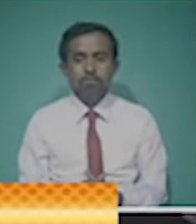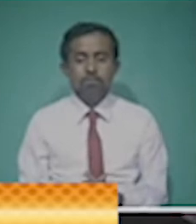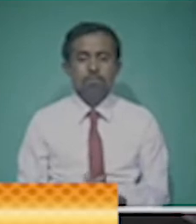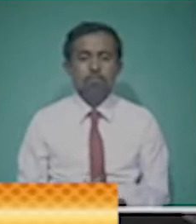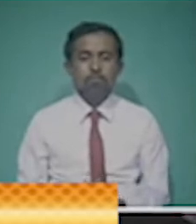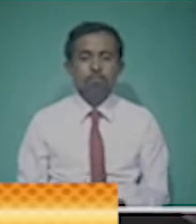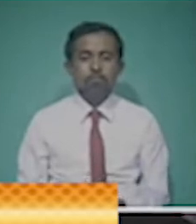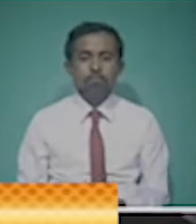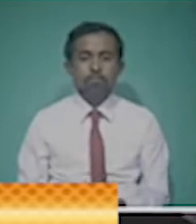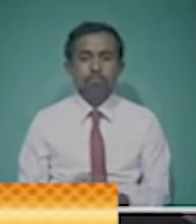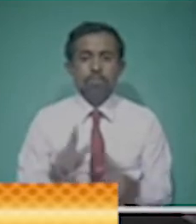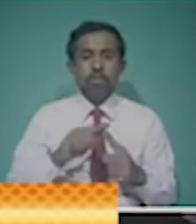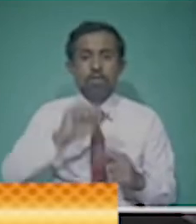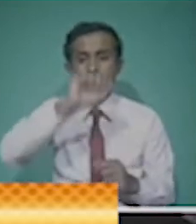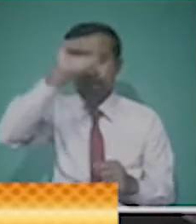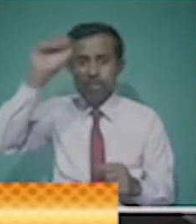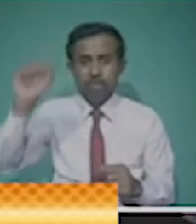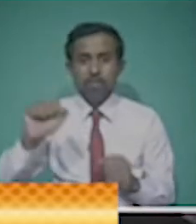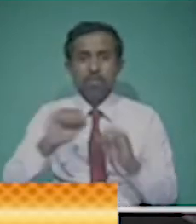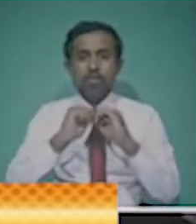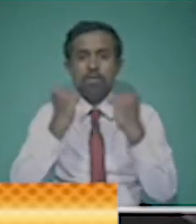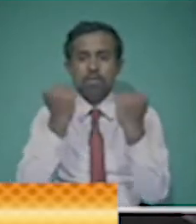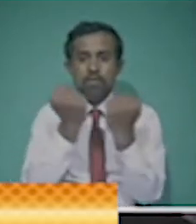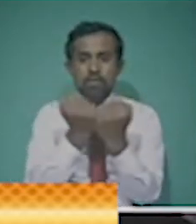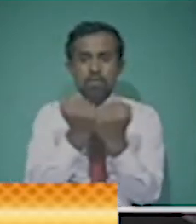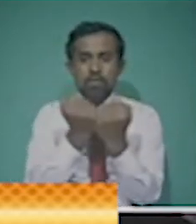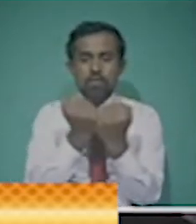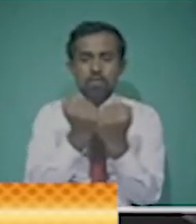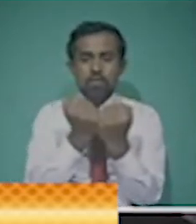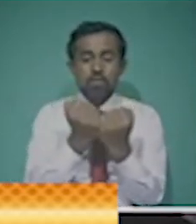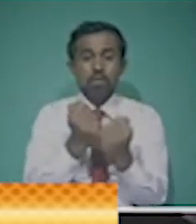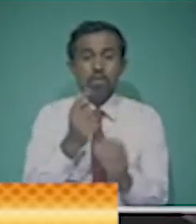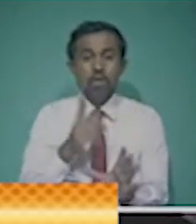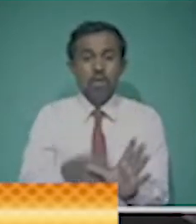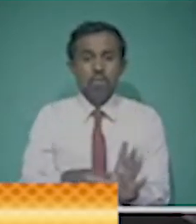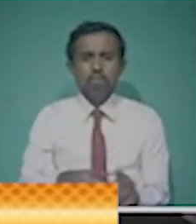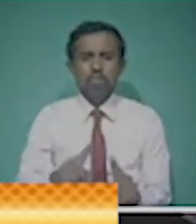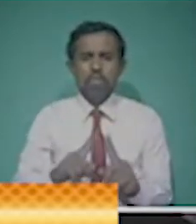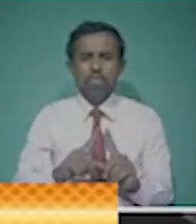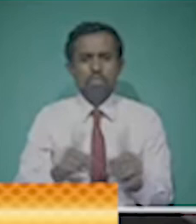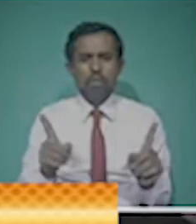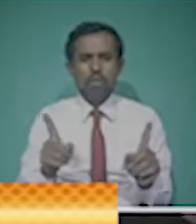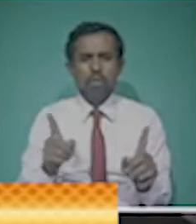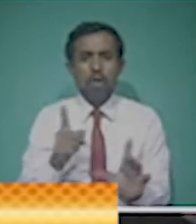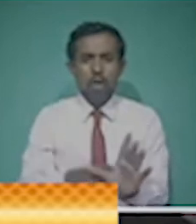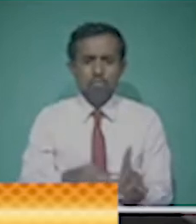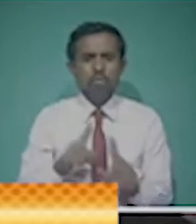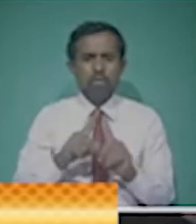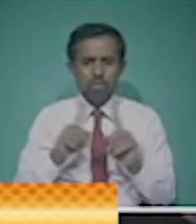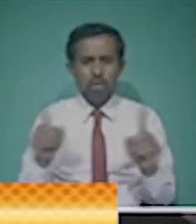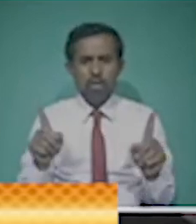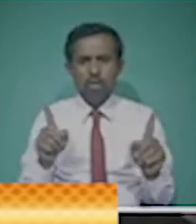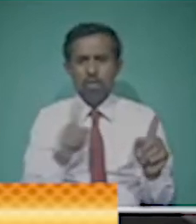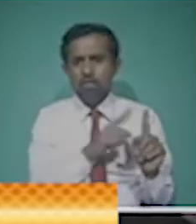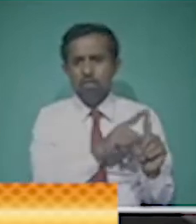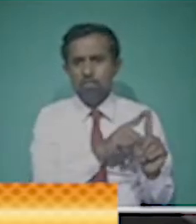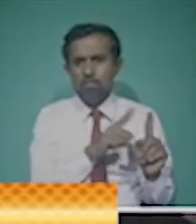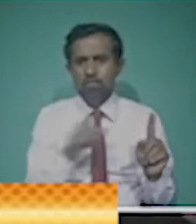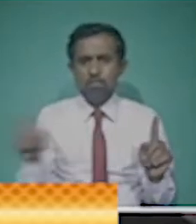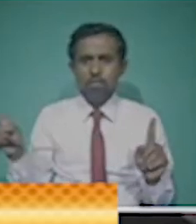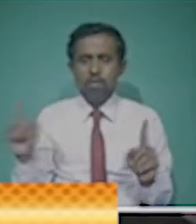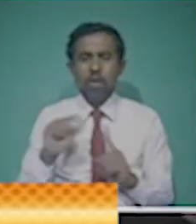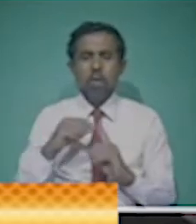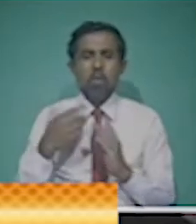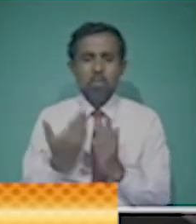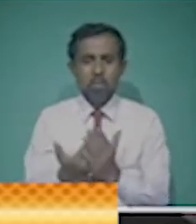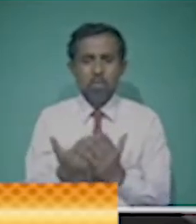மூலமாக 10 வருட திட்டத்தை நாங்கள் கொண்டு வந்திருந்தோம். ஆனால் அது மங்கள சமரவீர அவர்கள் இந்த நாட்டினுடைய நிதியமைச்சராக இருந்த பொழுது